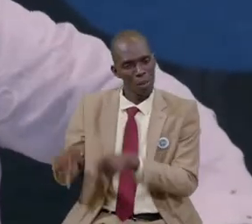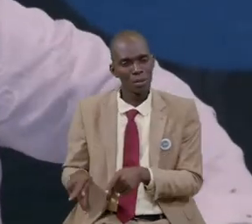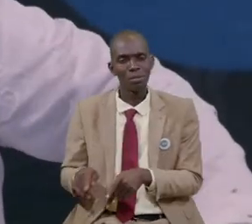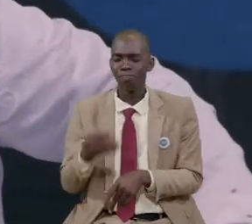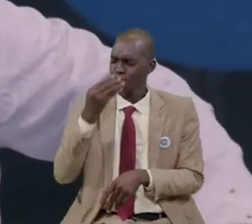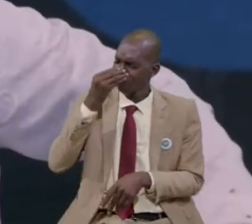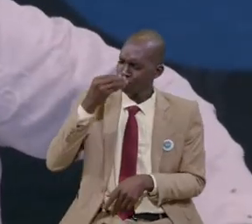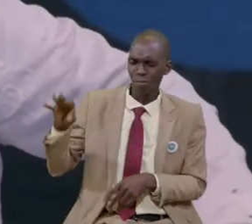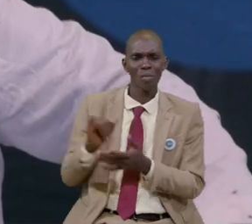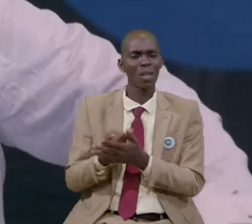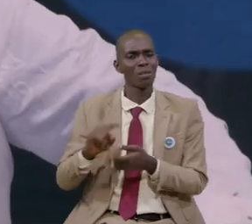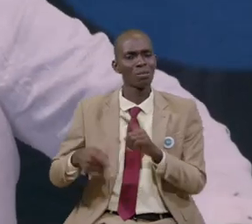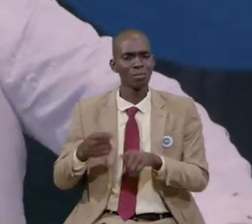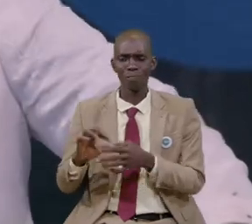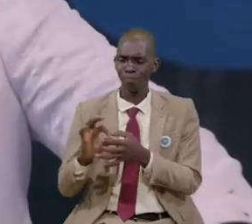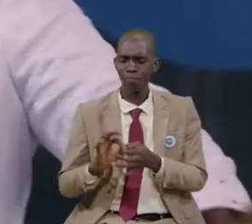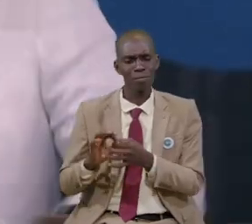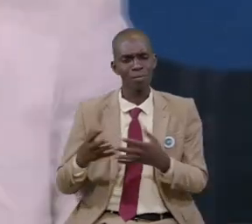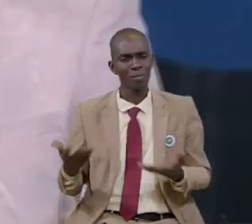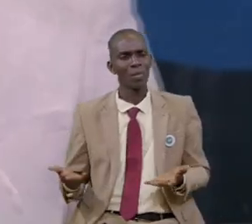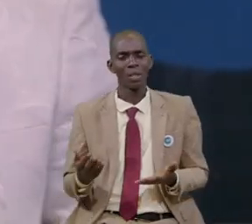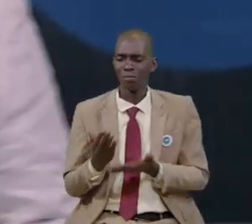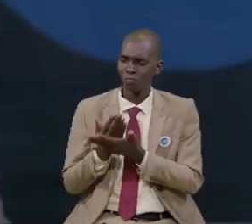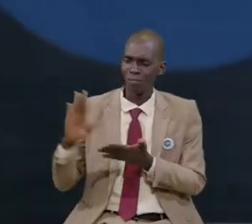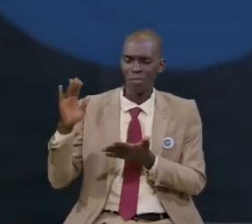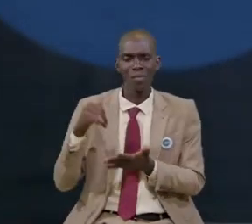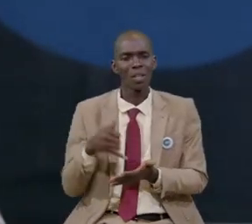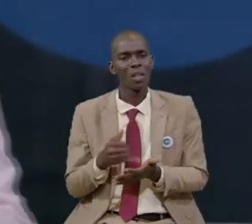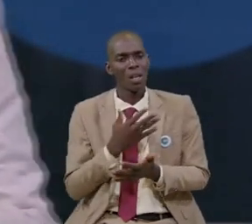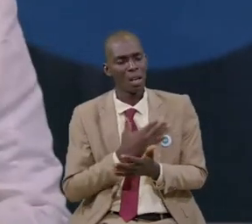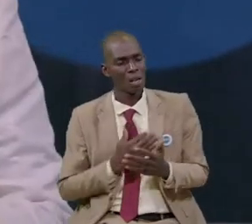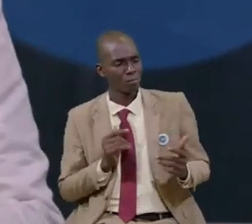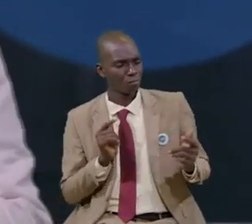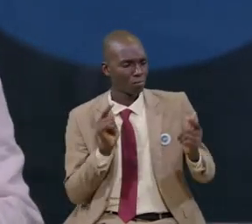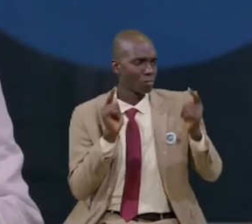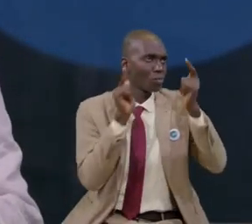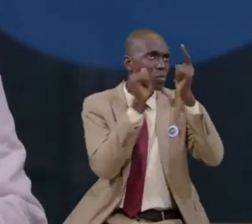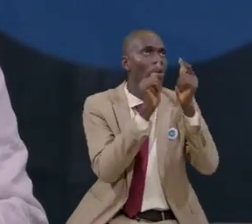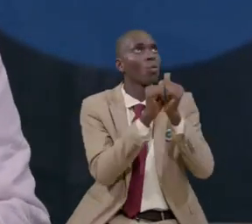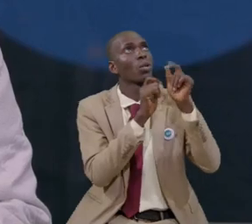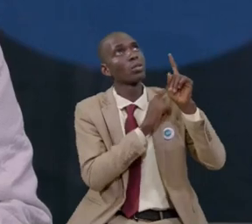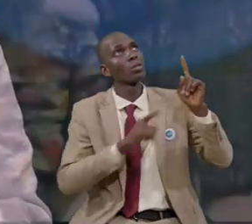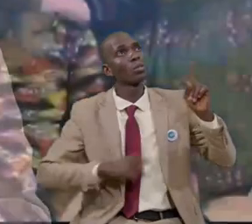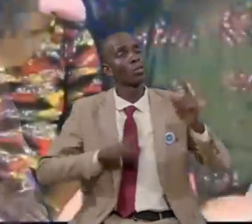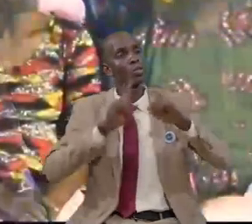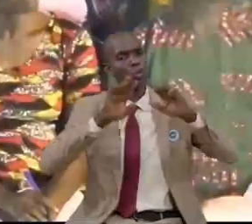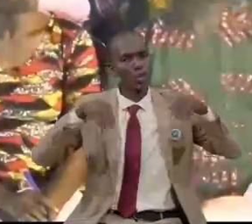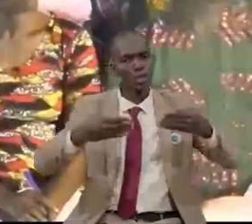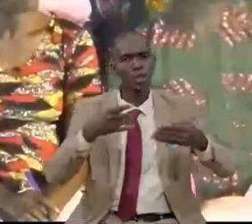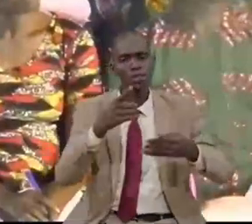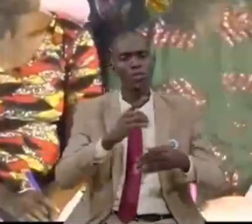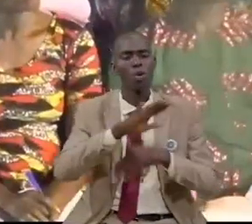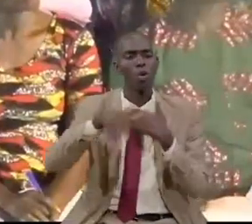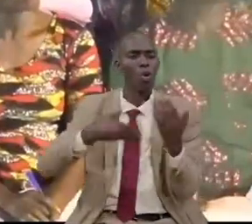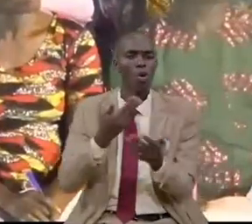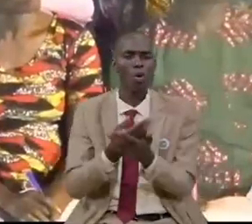il faut rejeter cette communion et vient avoir ce que le